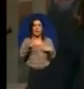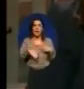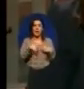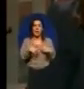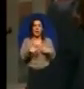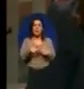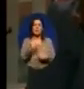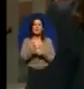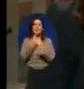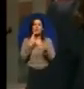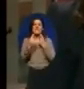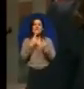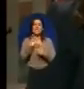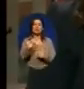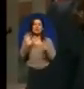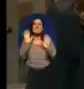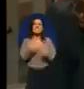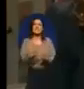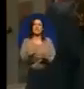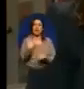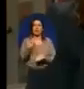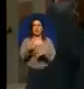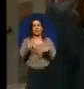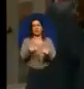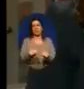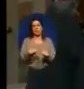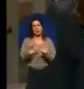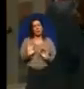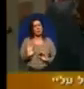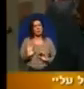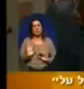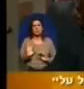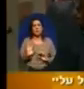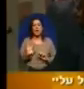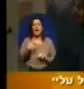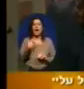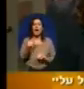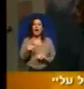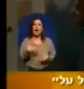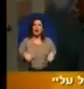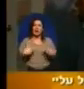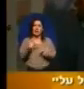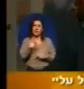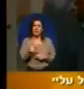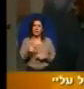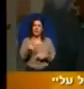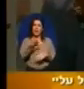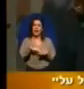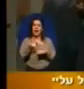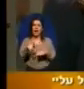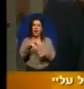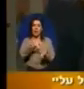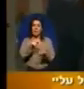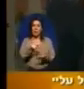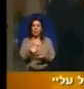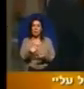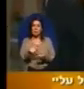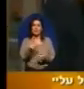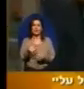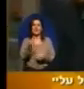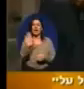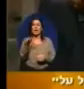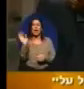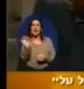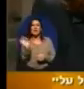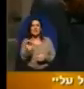לנהל שיח של שנאה נגד המתנחלים, למרות שאני אשת שלום. החיים האלה על קו השסע והסתה נגד ציבורים, בין